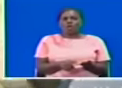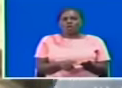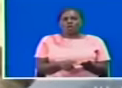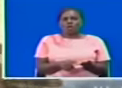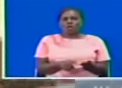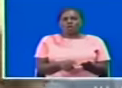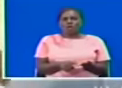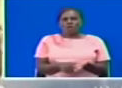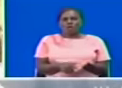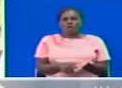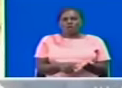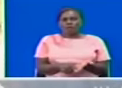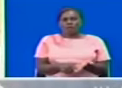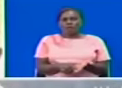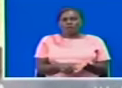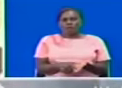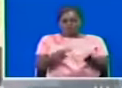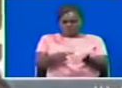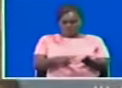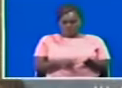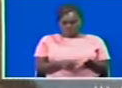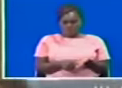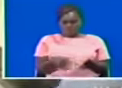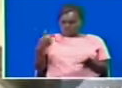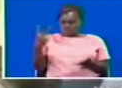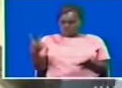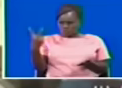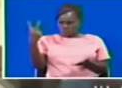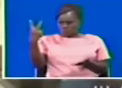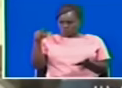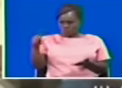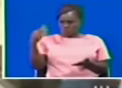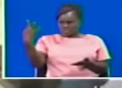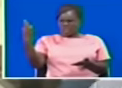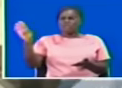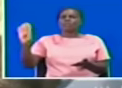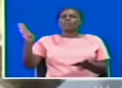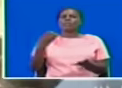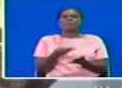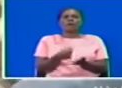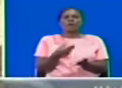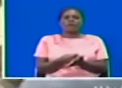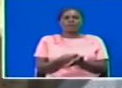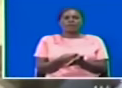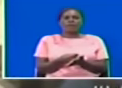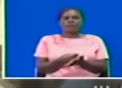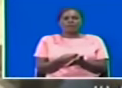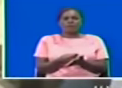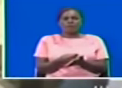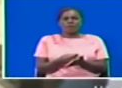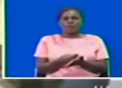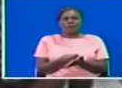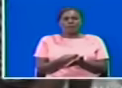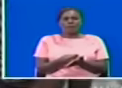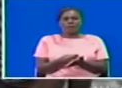Ametuletea nini? Deni. Ile 2.3 billion ile pesa tumepatiwa sisi kama mkopo